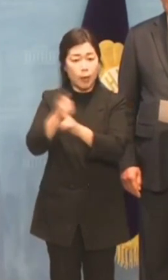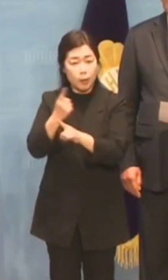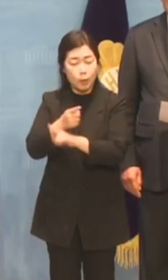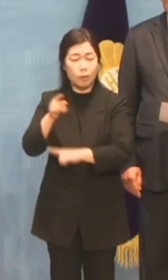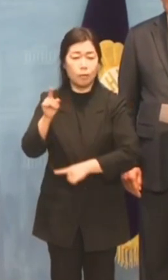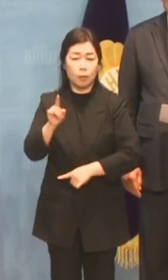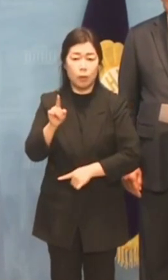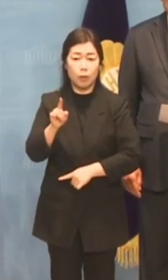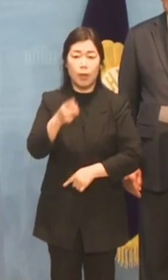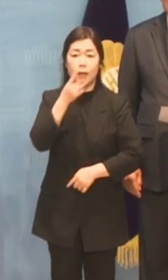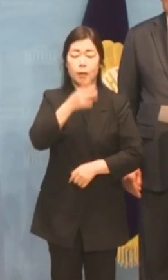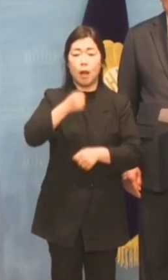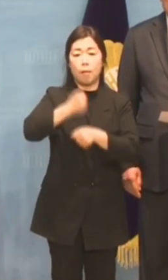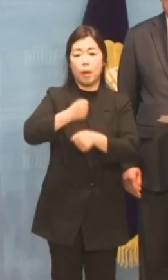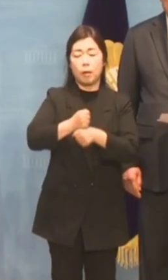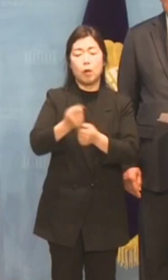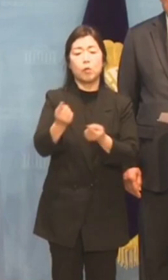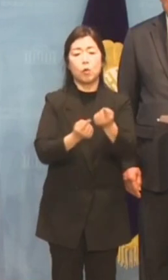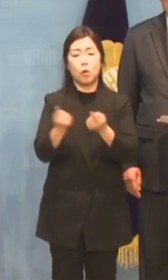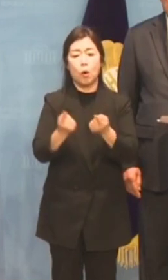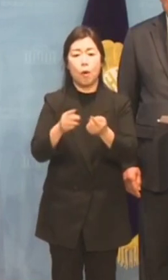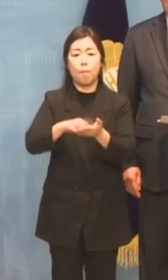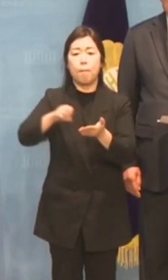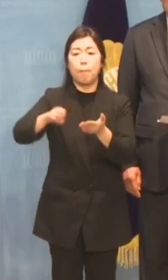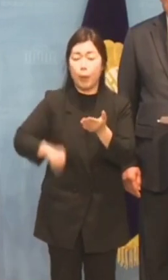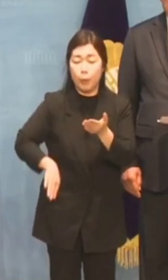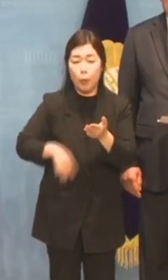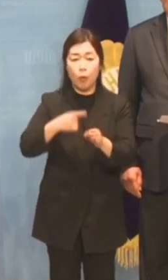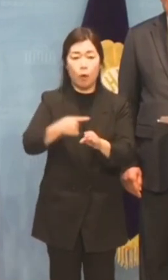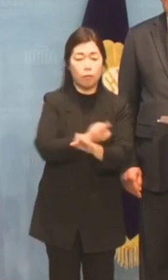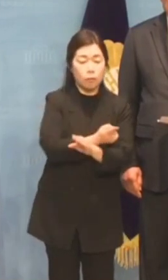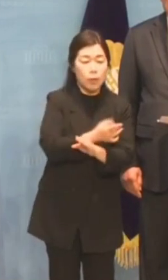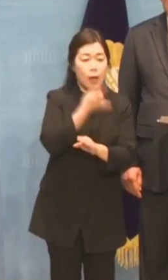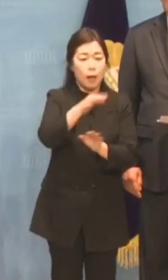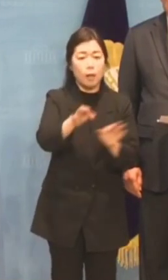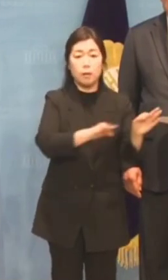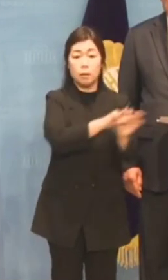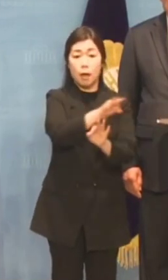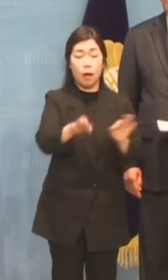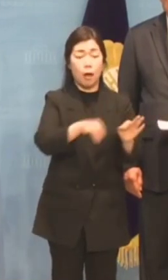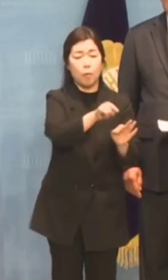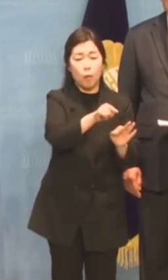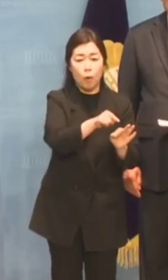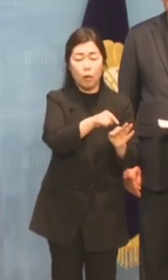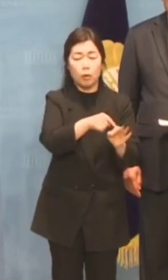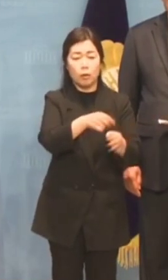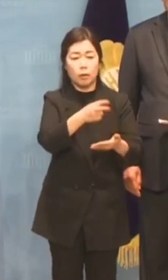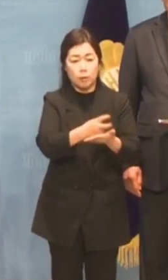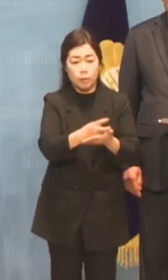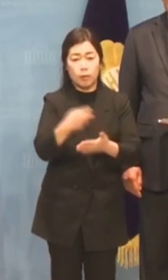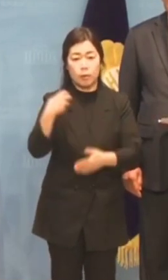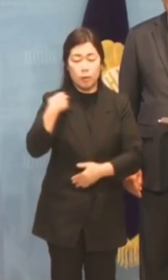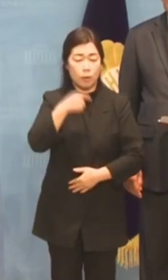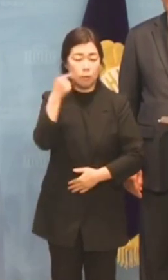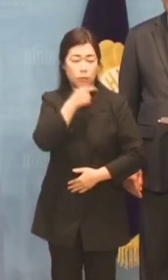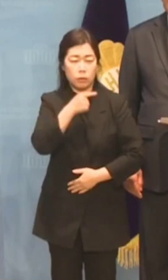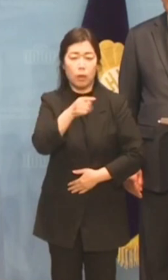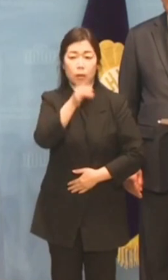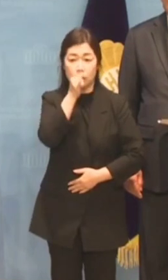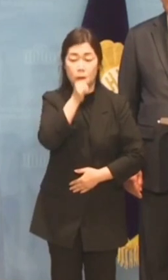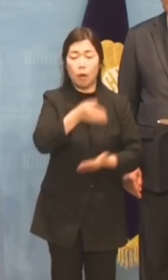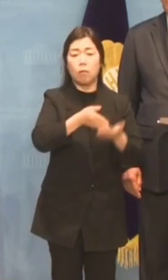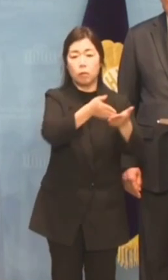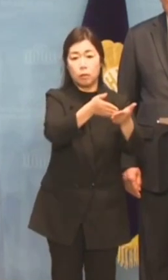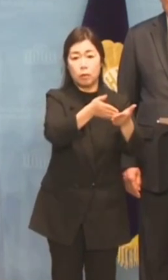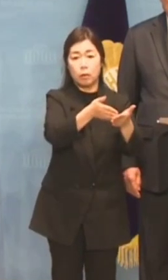축인 쌀 생산 조정은 외면하고 쌀 시장 격리 의무화만 강조하며 대통령